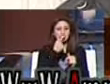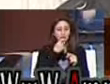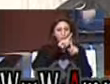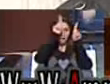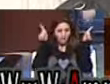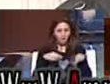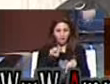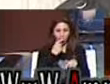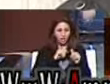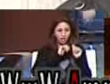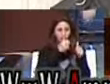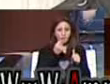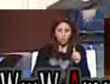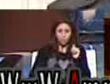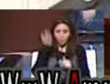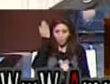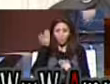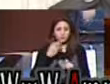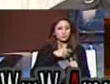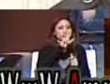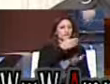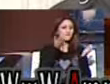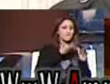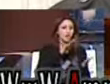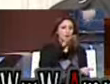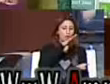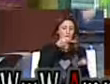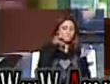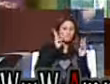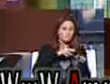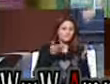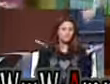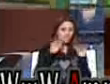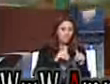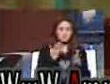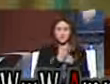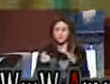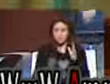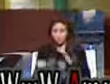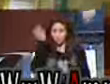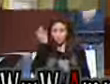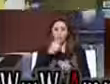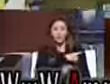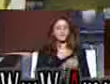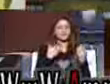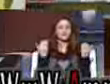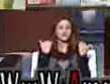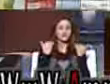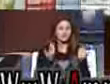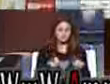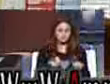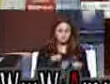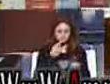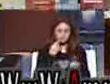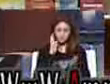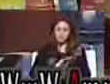ادويه هيغلى سعرها فبيضطر ان هو يخزنه عشان خاطر يطلعه في وقت ما السعر يزيد او وقت ما يكون ناقص من السوق. اكد الصيادله